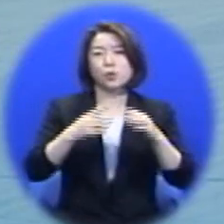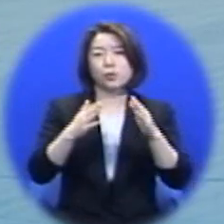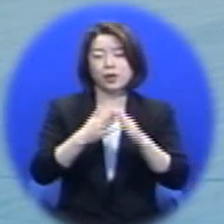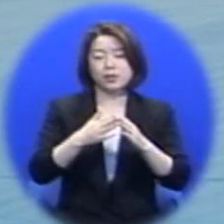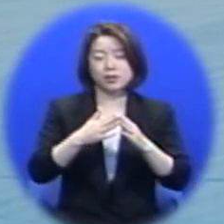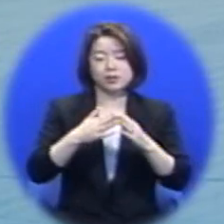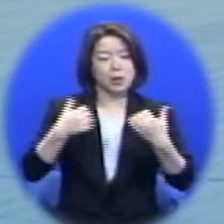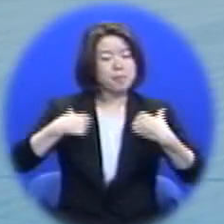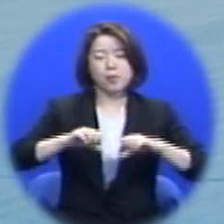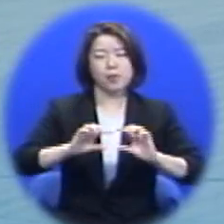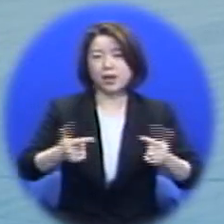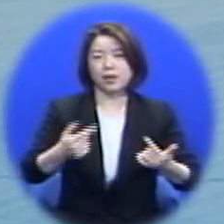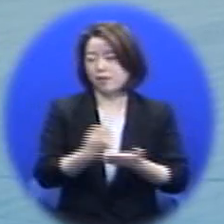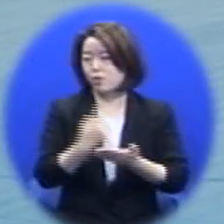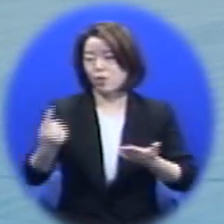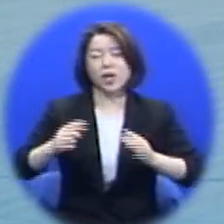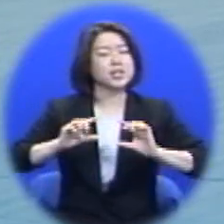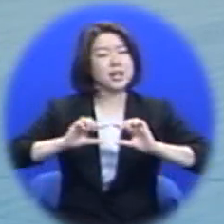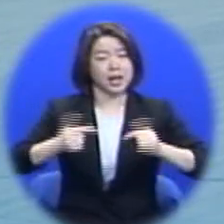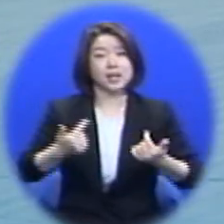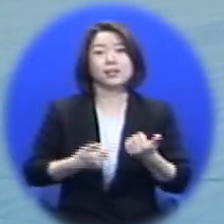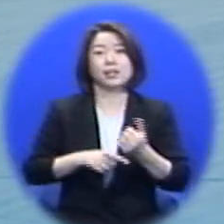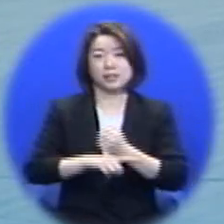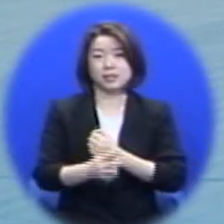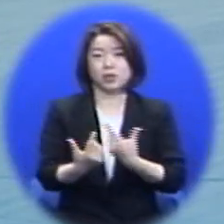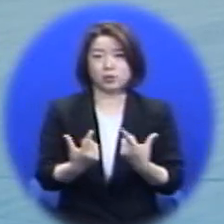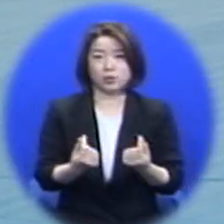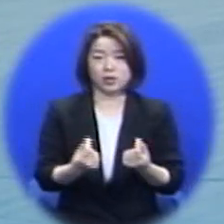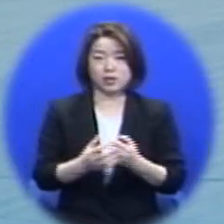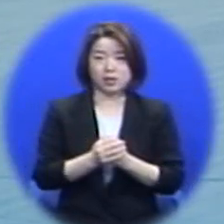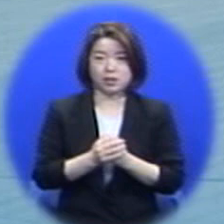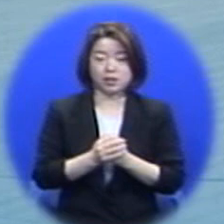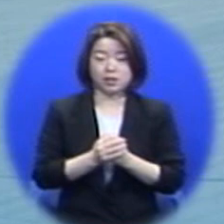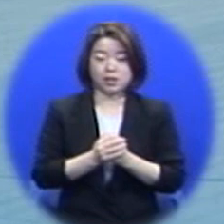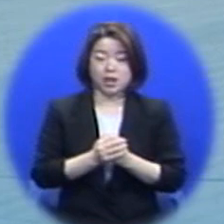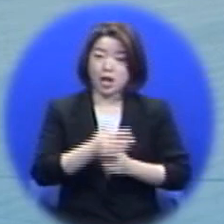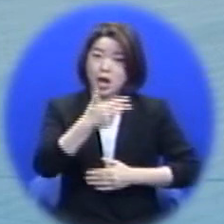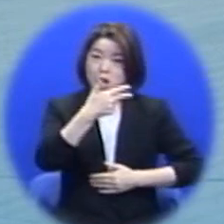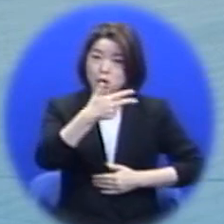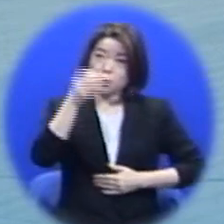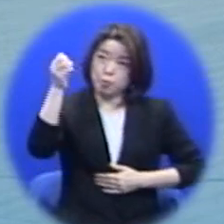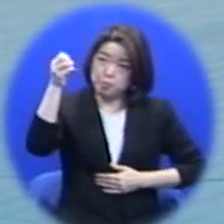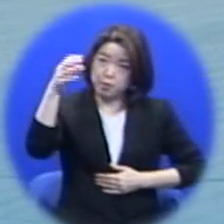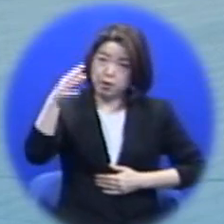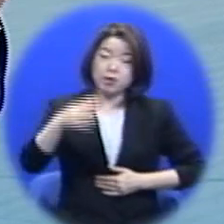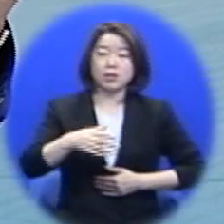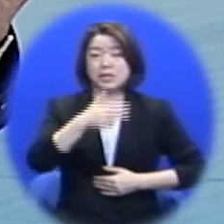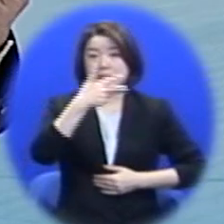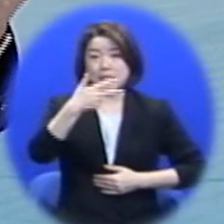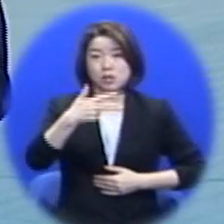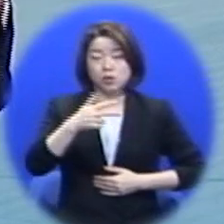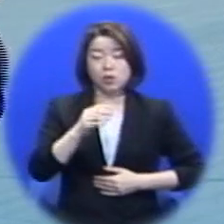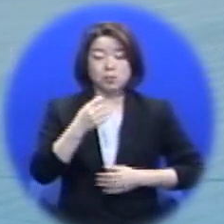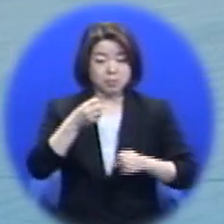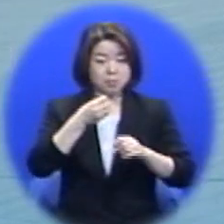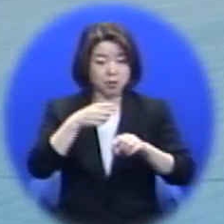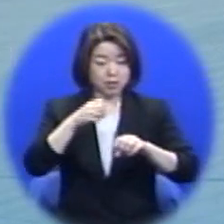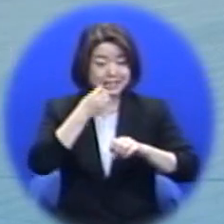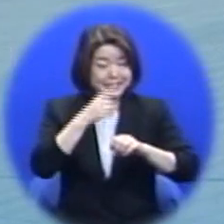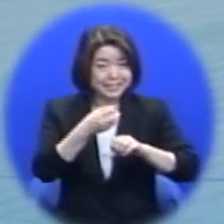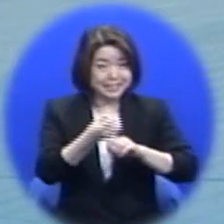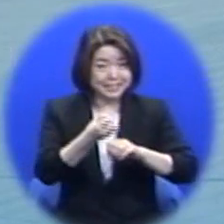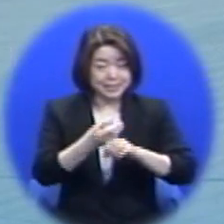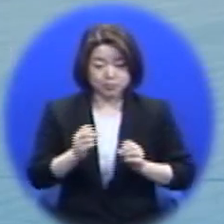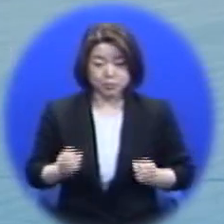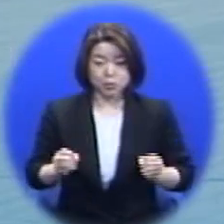뜻입니다. 여기 일곱 뼈와 일곱 금촛대가 뭔지에 대해서는 앞장에 요한계시록 1장